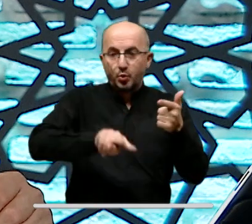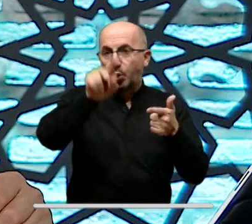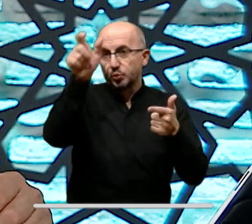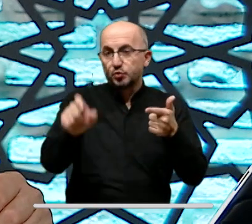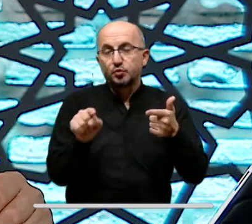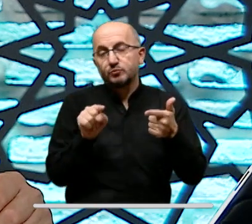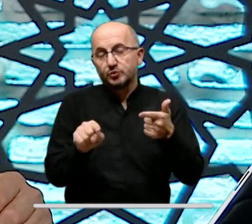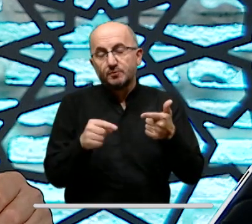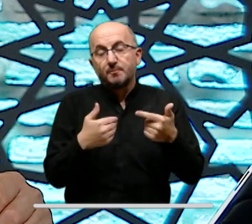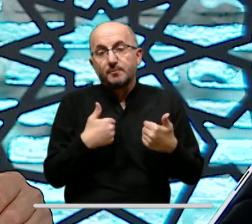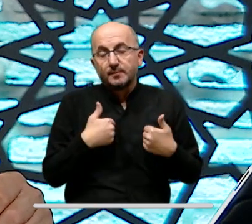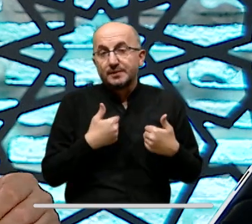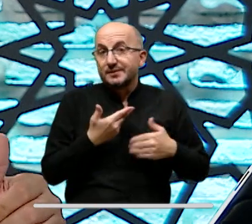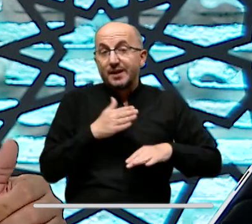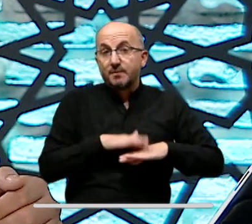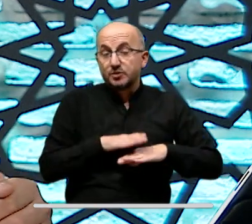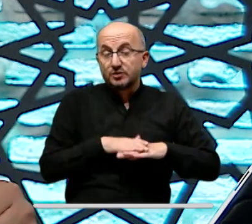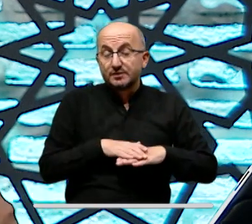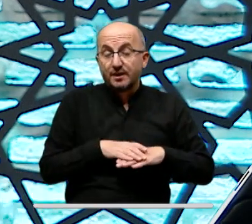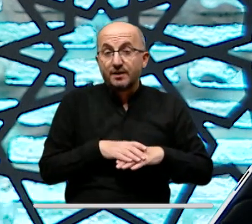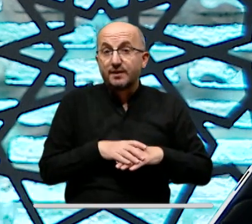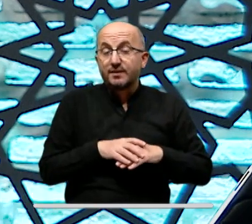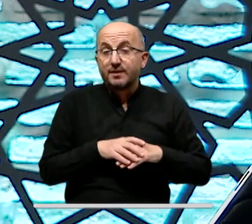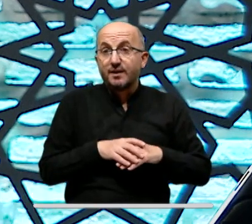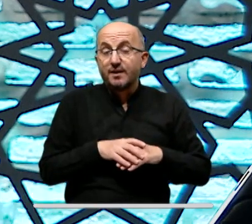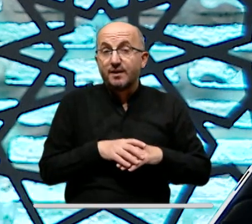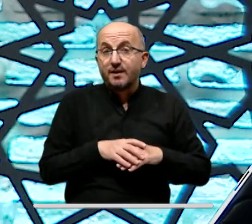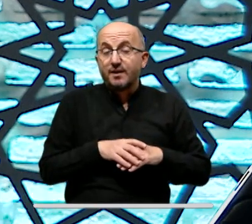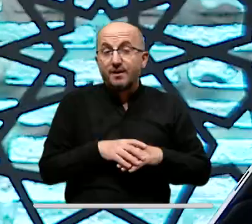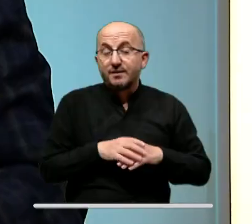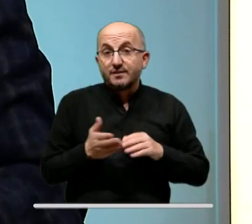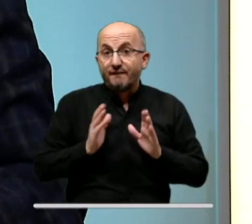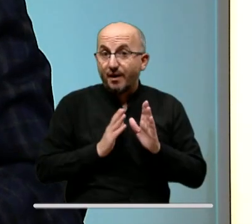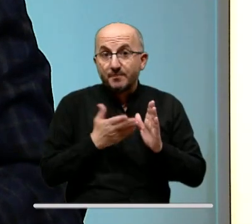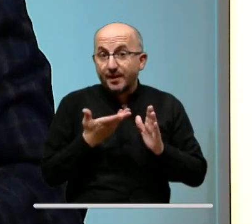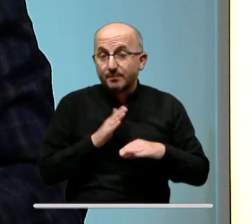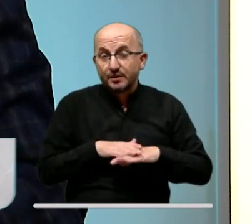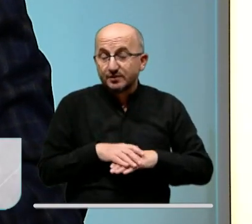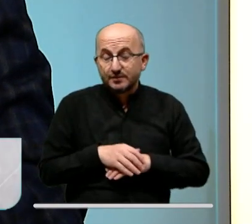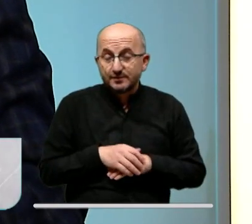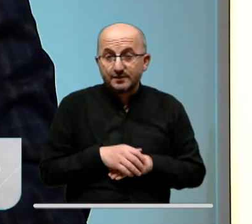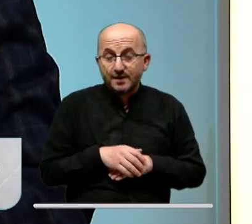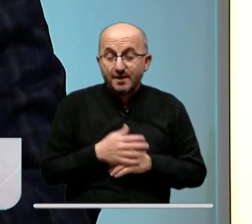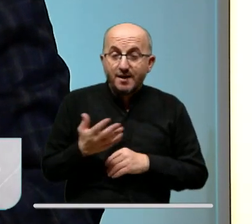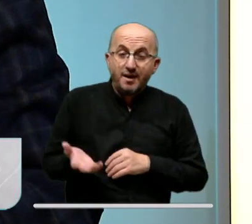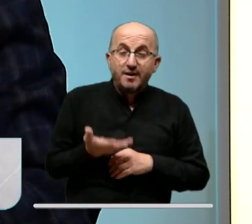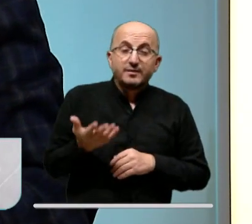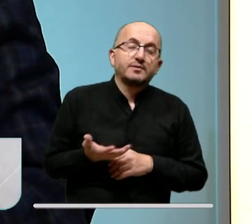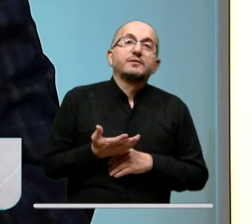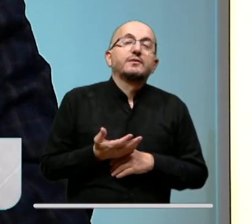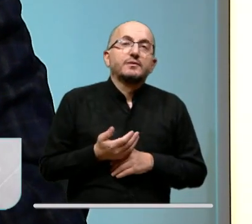Efendi biz bu durumda ne yapacaktık nasıl hareket etmemiz en doğru olurdu şimdi burada Eğer